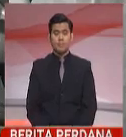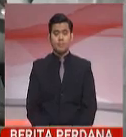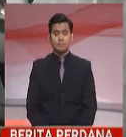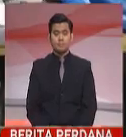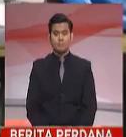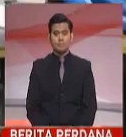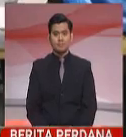hai hai